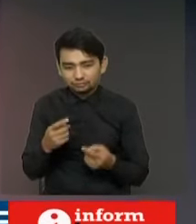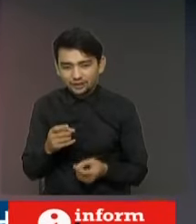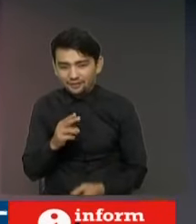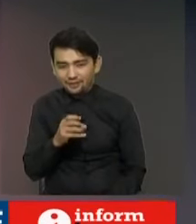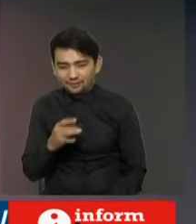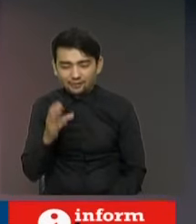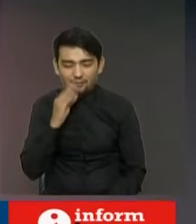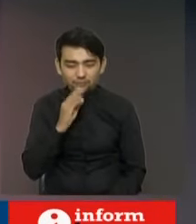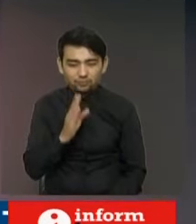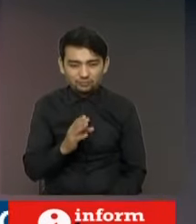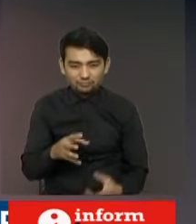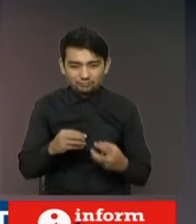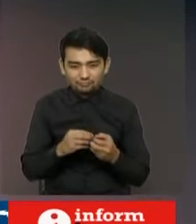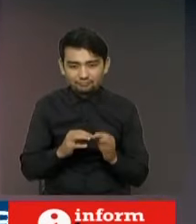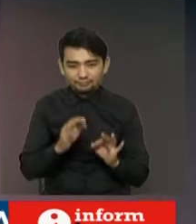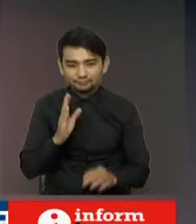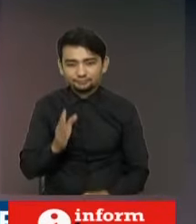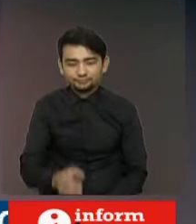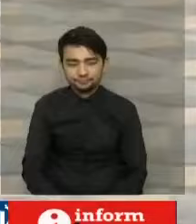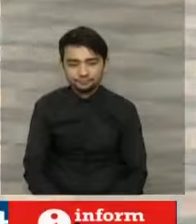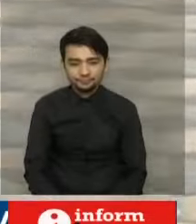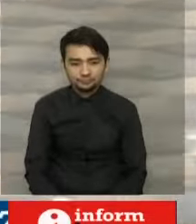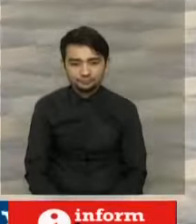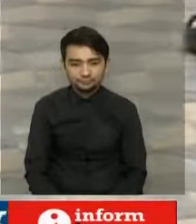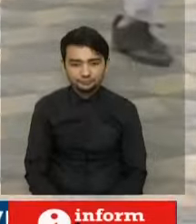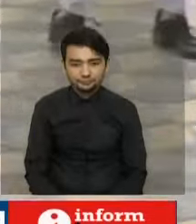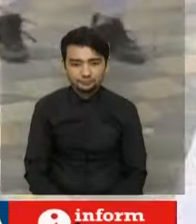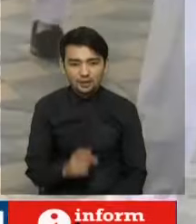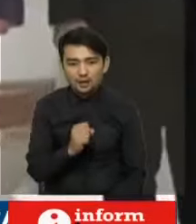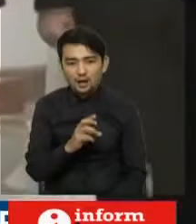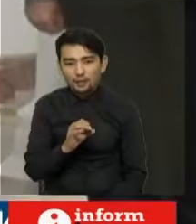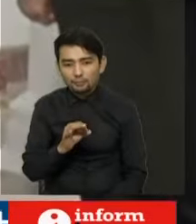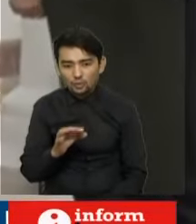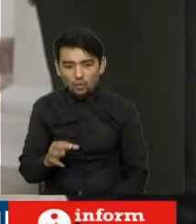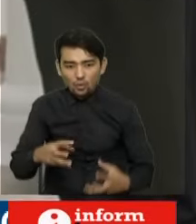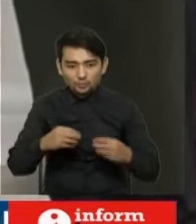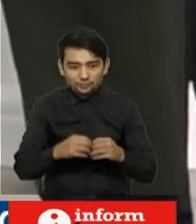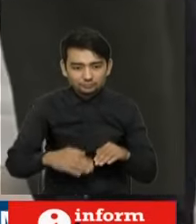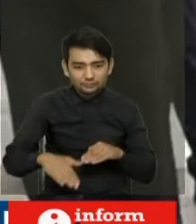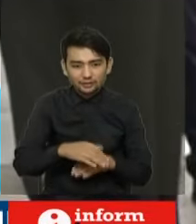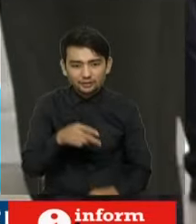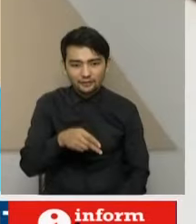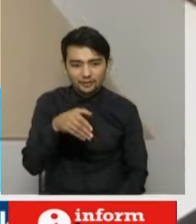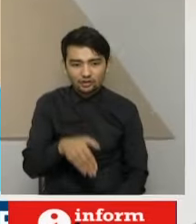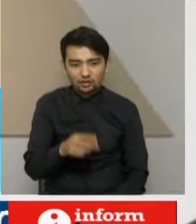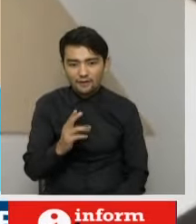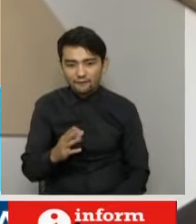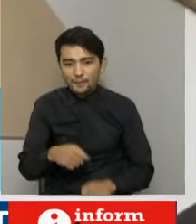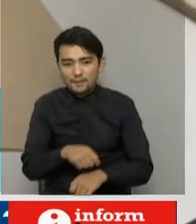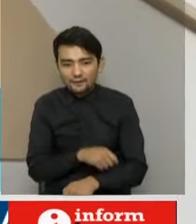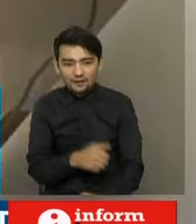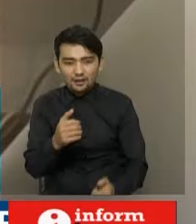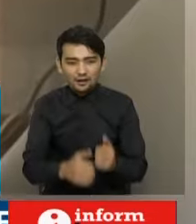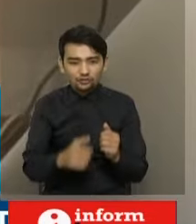кадры. Екатерина Белоусова продолжит тему. В хабе общей площадью 2000 квадратных метров каждый сможет получить навыки